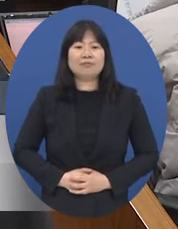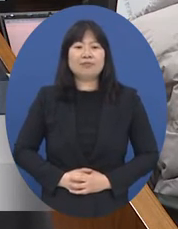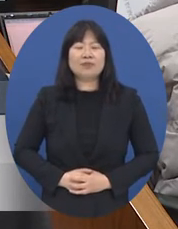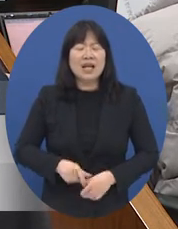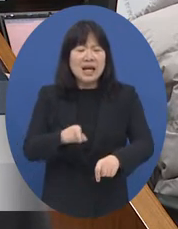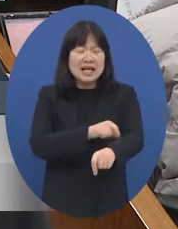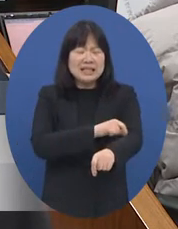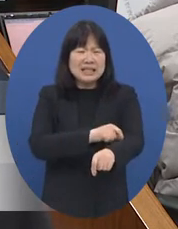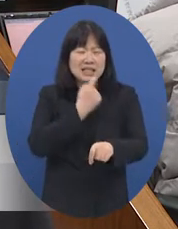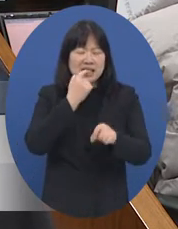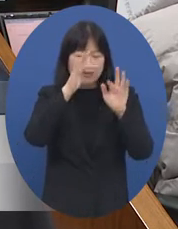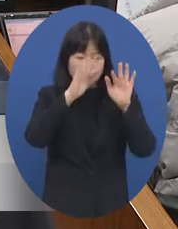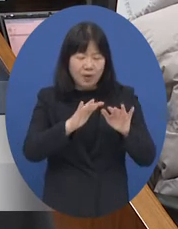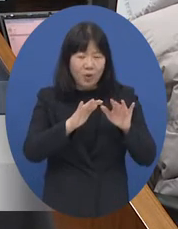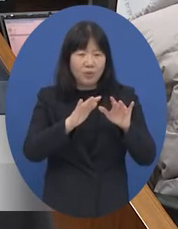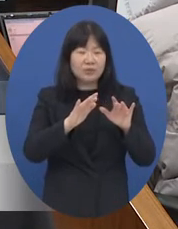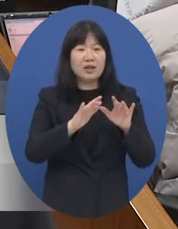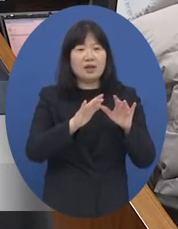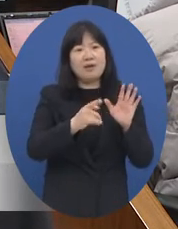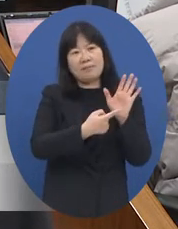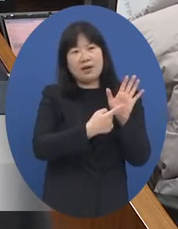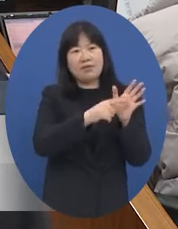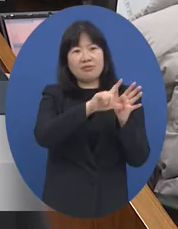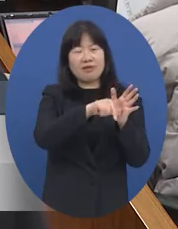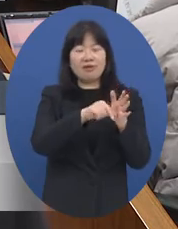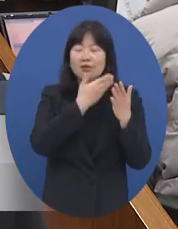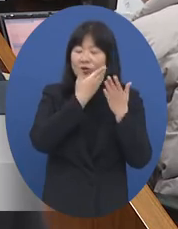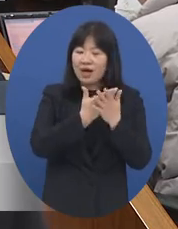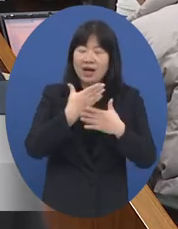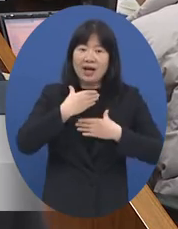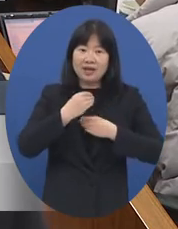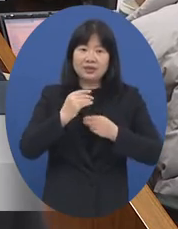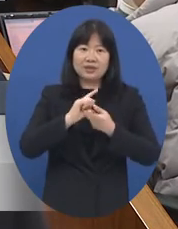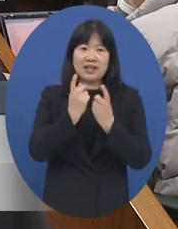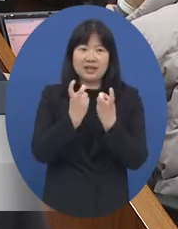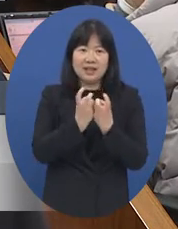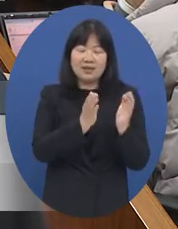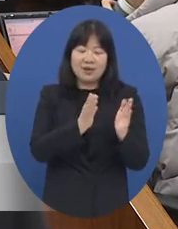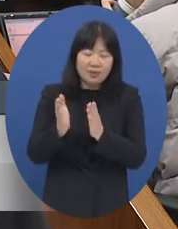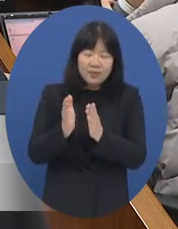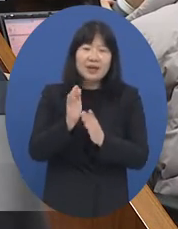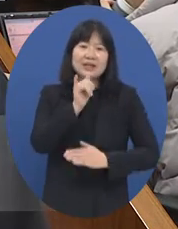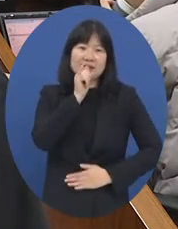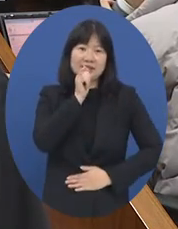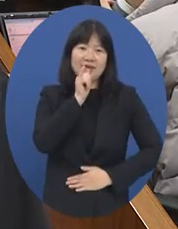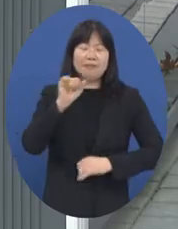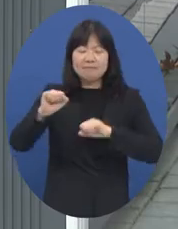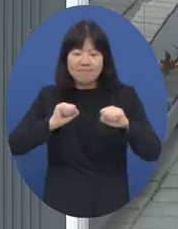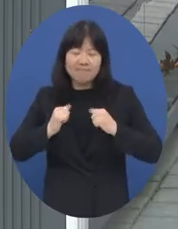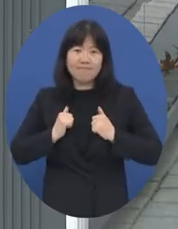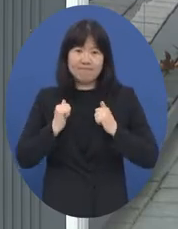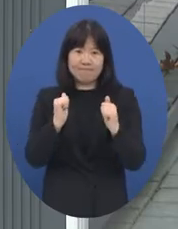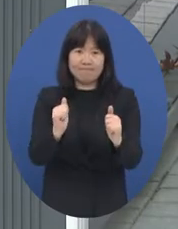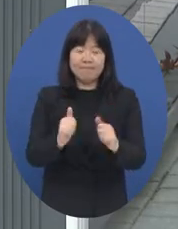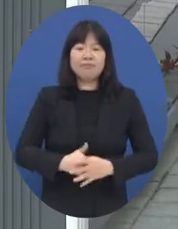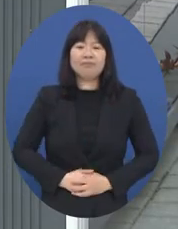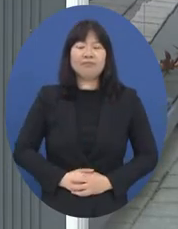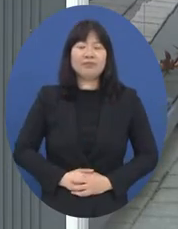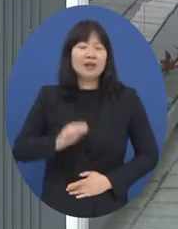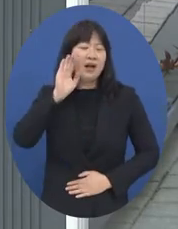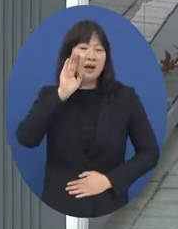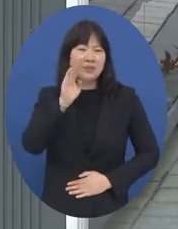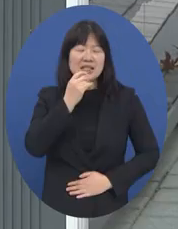특보 발령 시에는 취역 안전대 첫 본분을 가동하여 선제적 대응을 하겠습니다 도는 앞으로